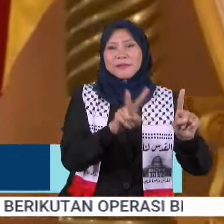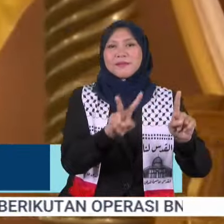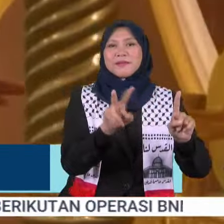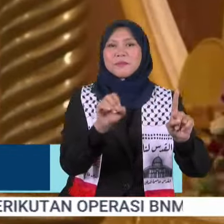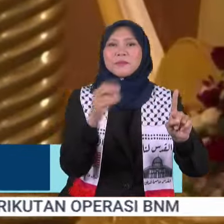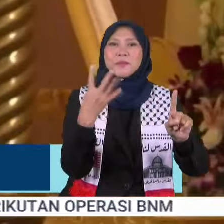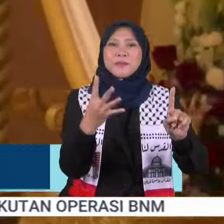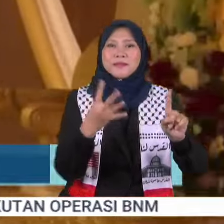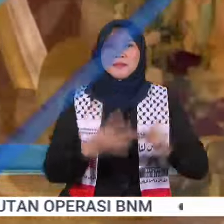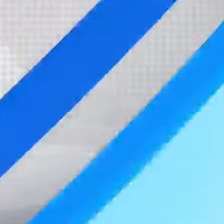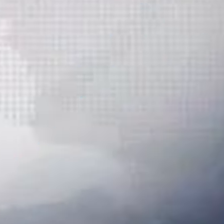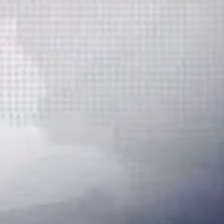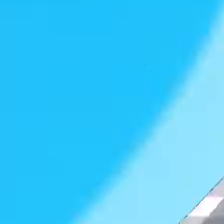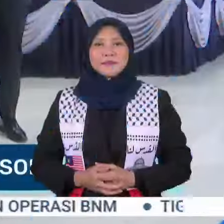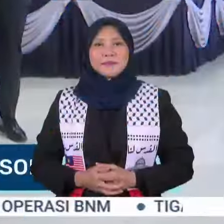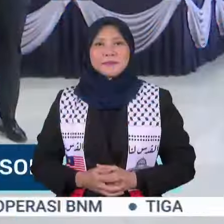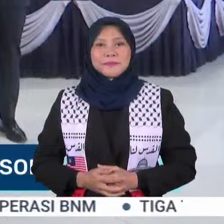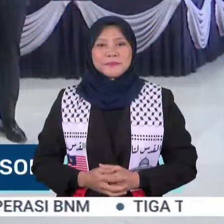2014.